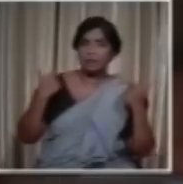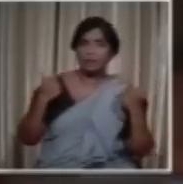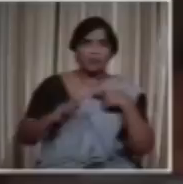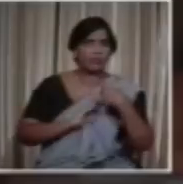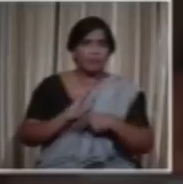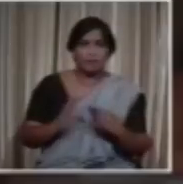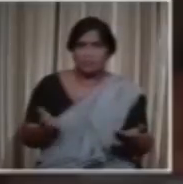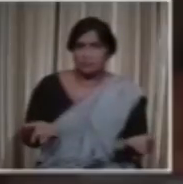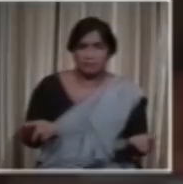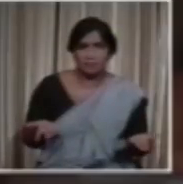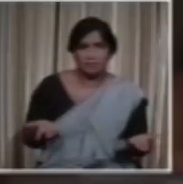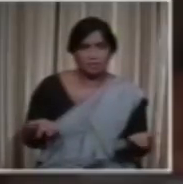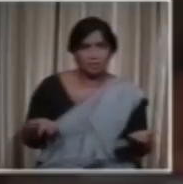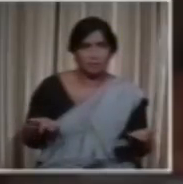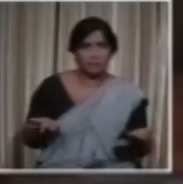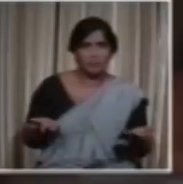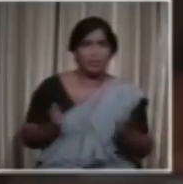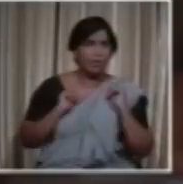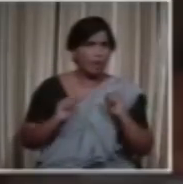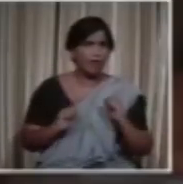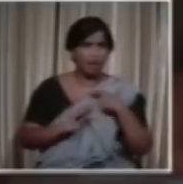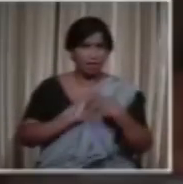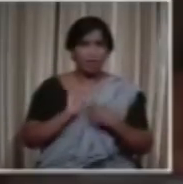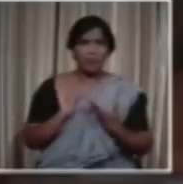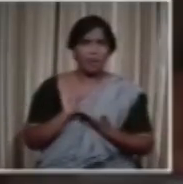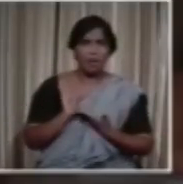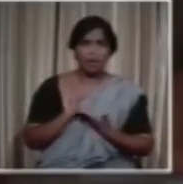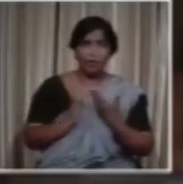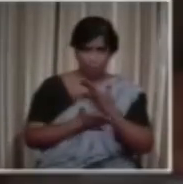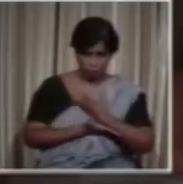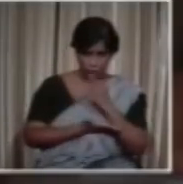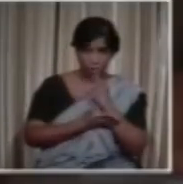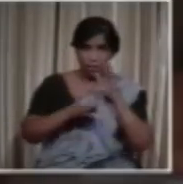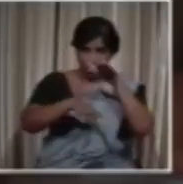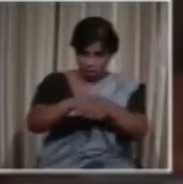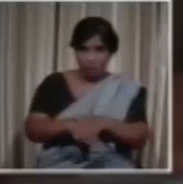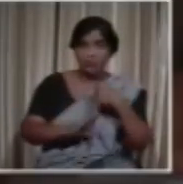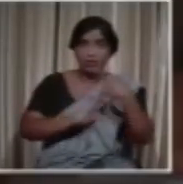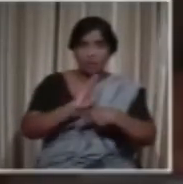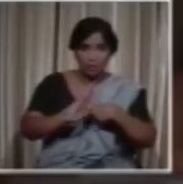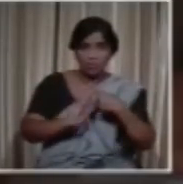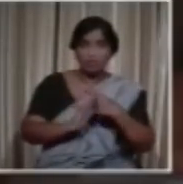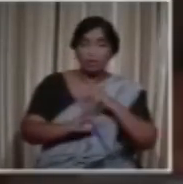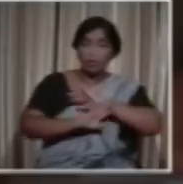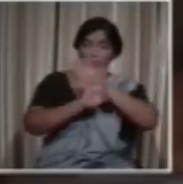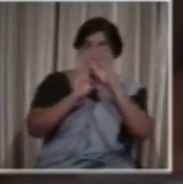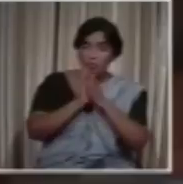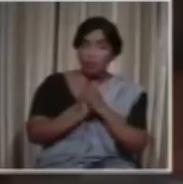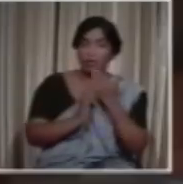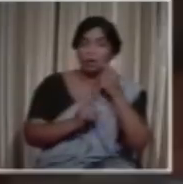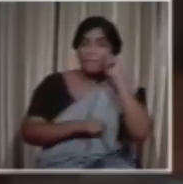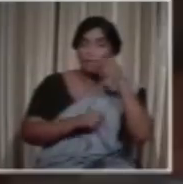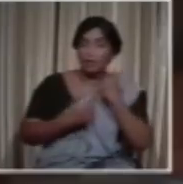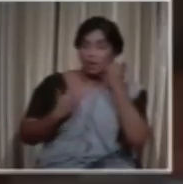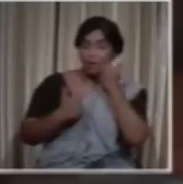මේක මේ මොකද්ද මේ රට බුදුහාමුදුරුව පයතිපු රට සියලු සත්වයෝ නුදුක්වත්තා නිරෝගී වෙත්වයි